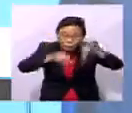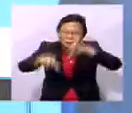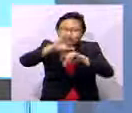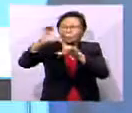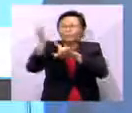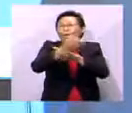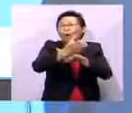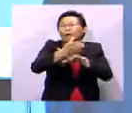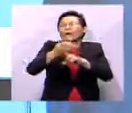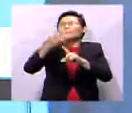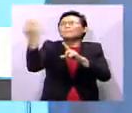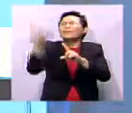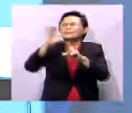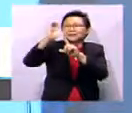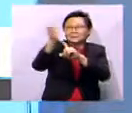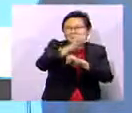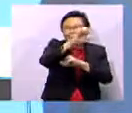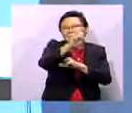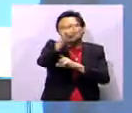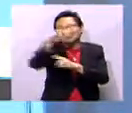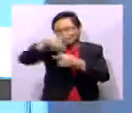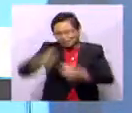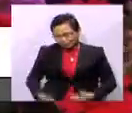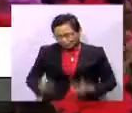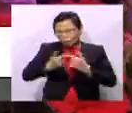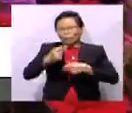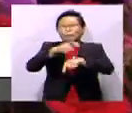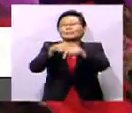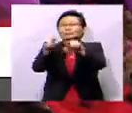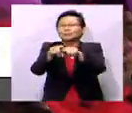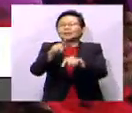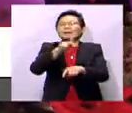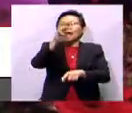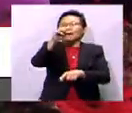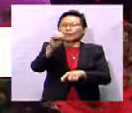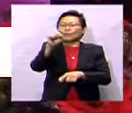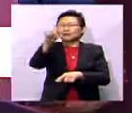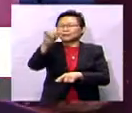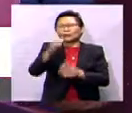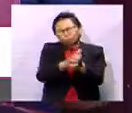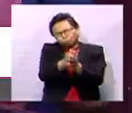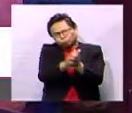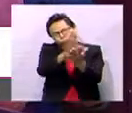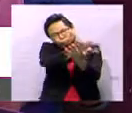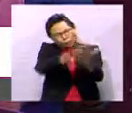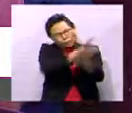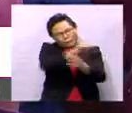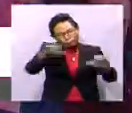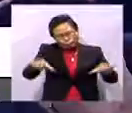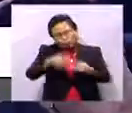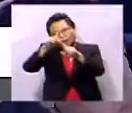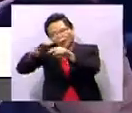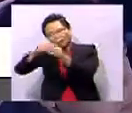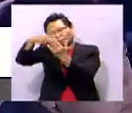sains, teknologi dan inovasi STI dalam kehidupan. Pada masa sama, kementerian akan terus berusaha merangka dan melaksanakan